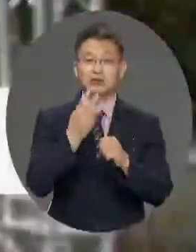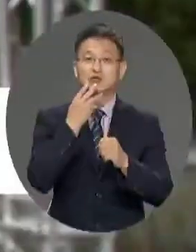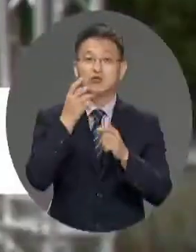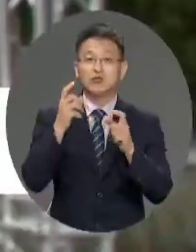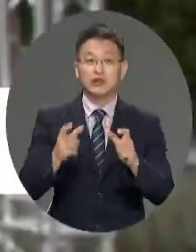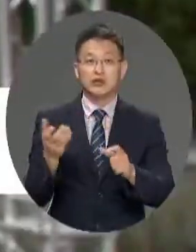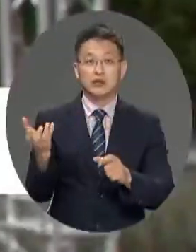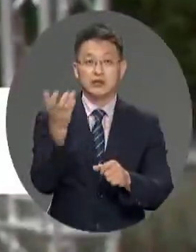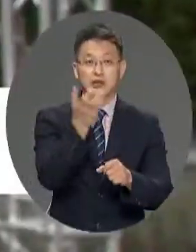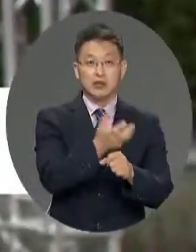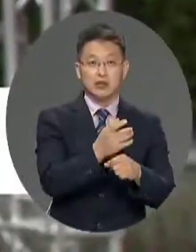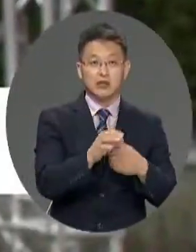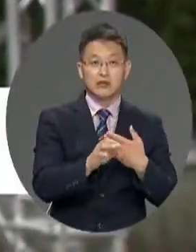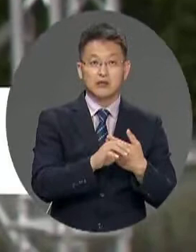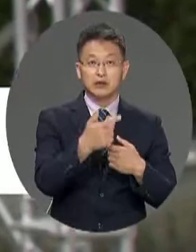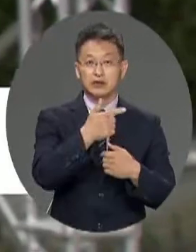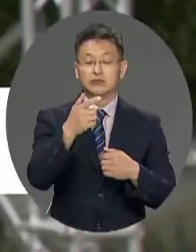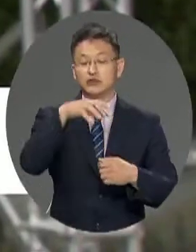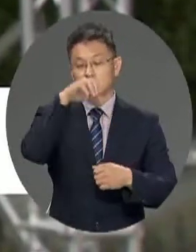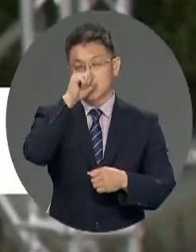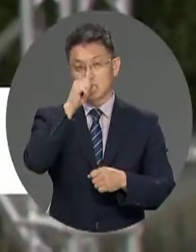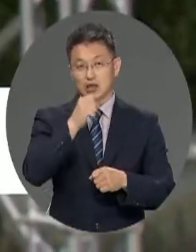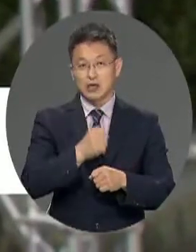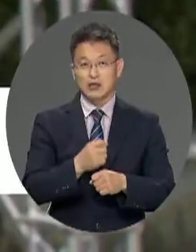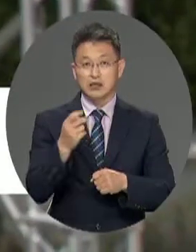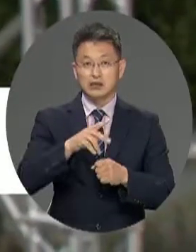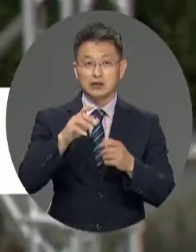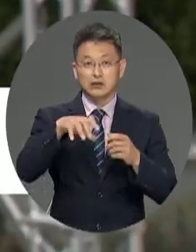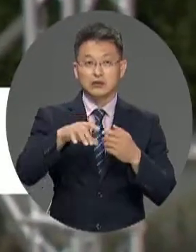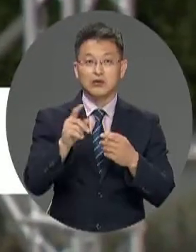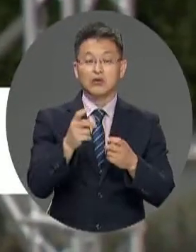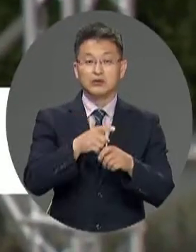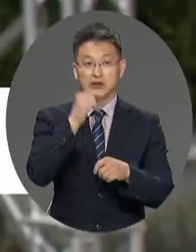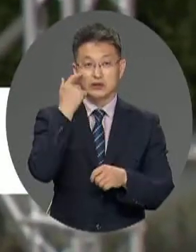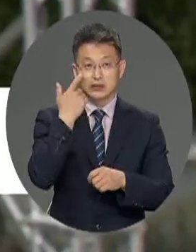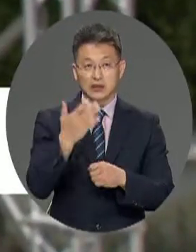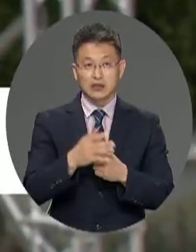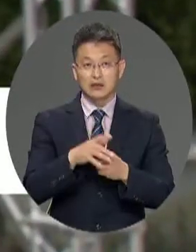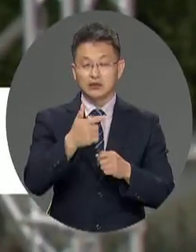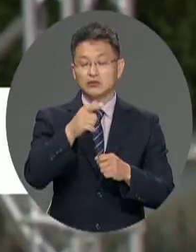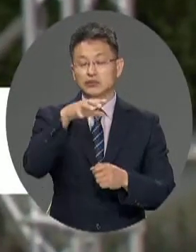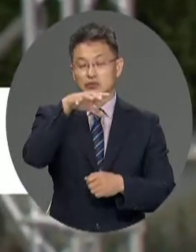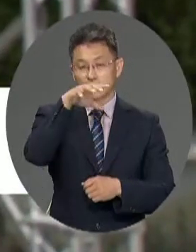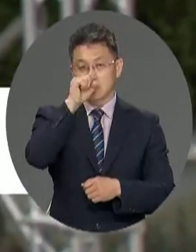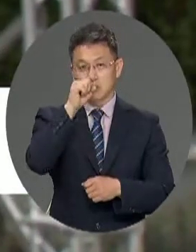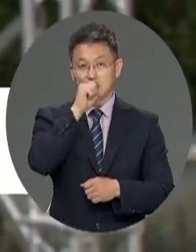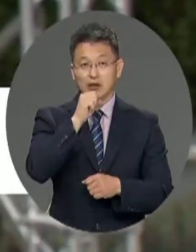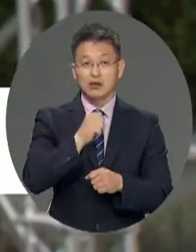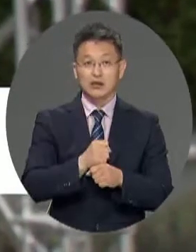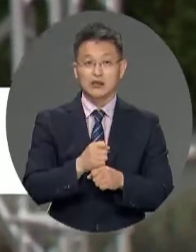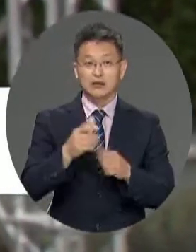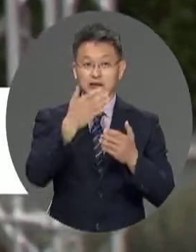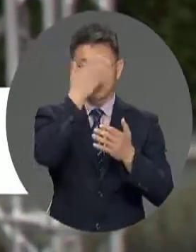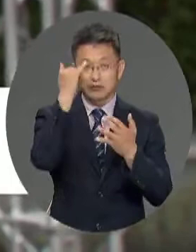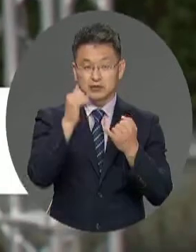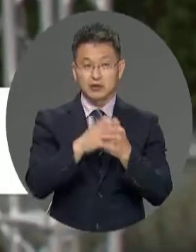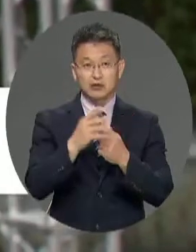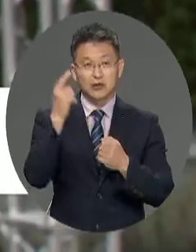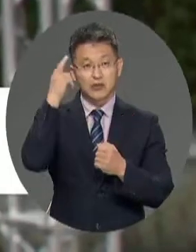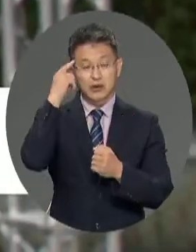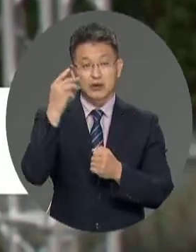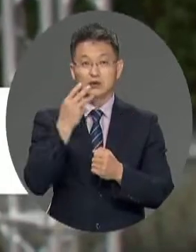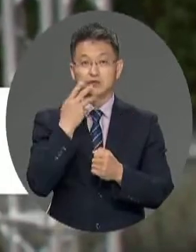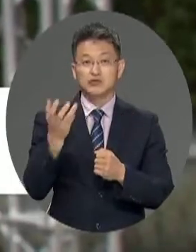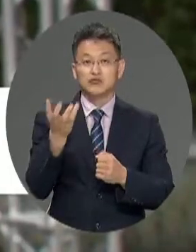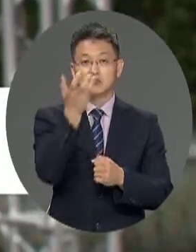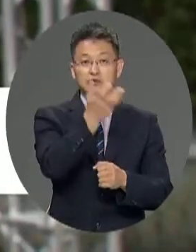것인가 다 너무 너무 좋아하시고 어 이런데가 됐냐 너무 좋다고 젊은 사람들이 넘어 이제 다